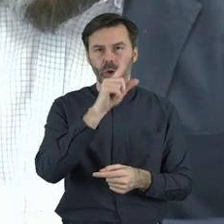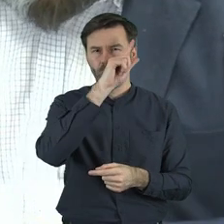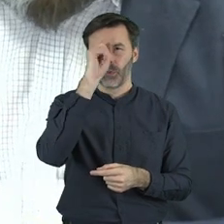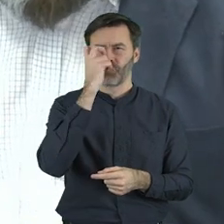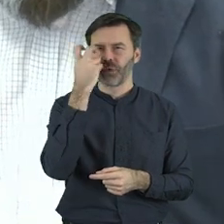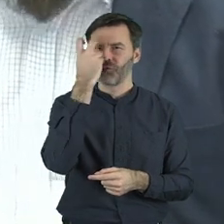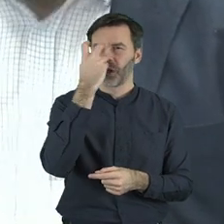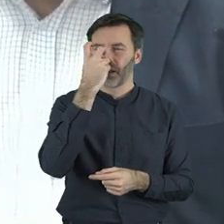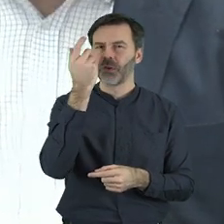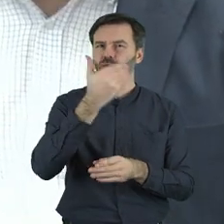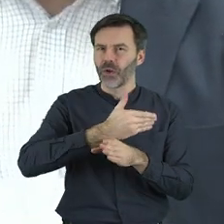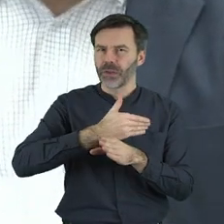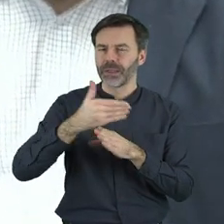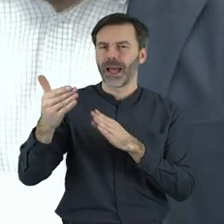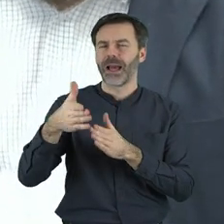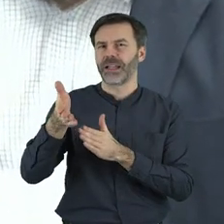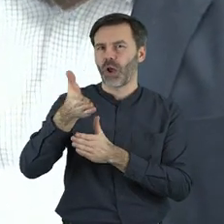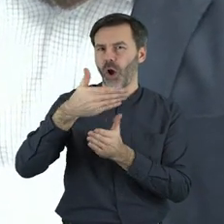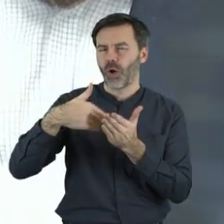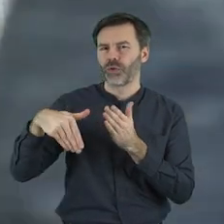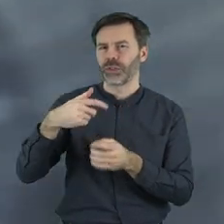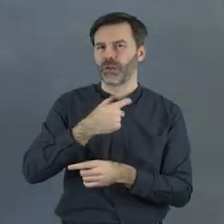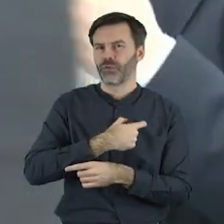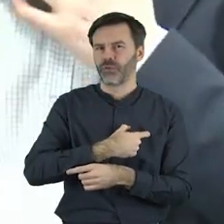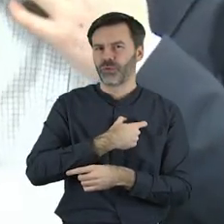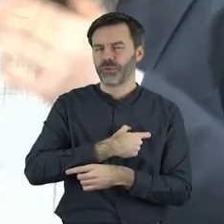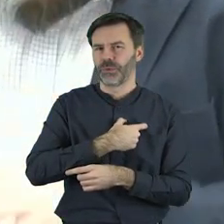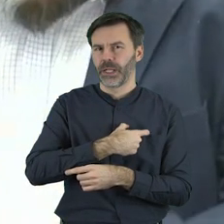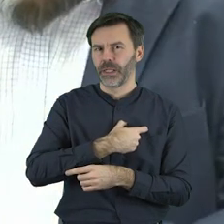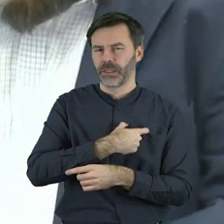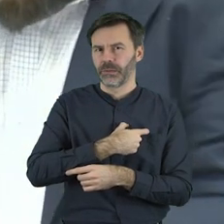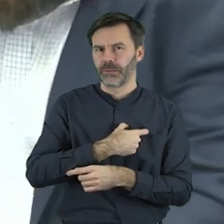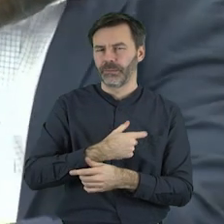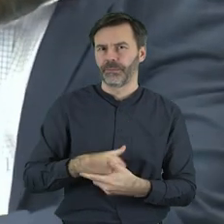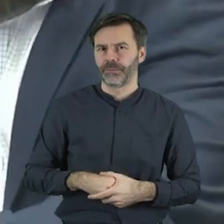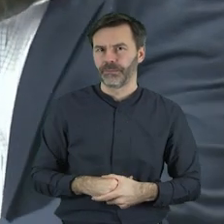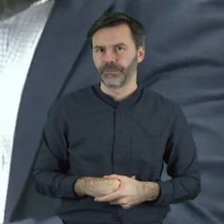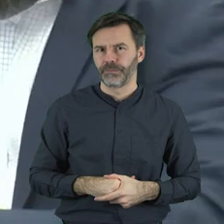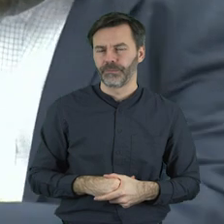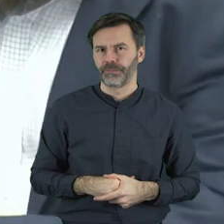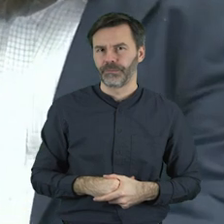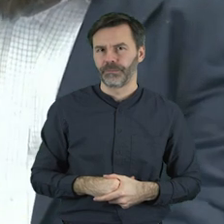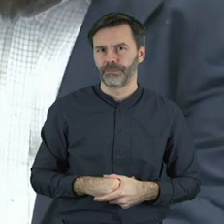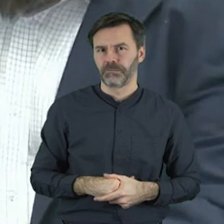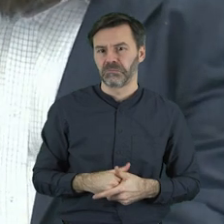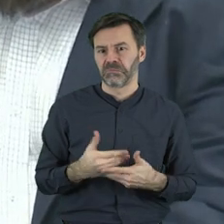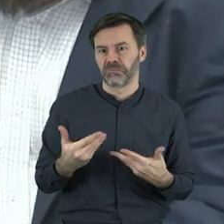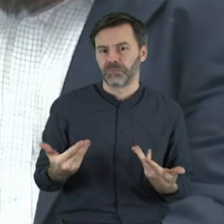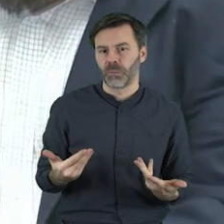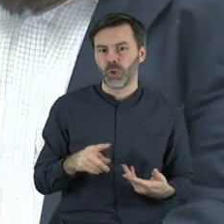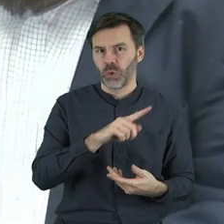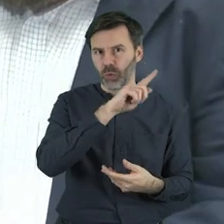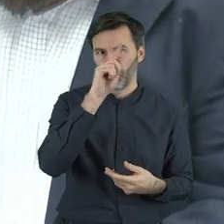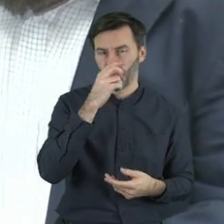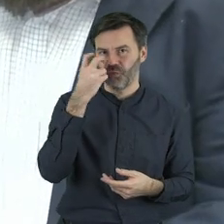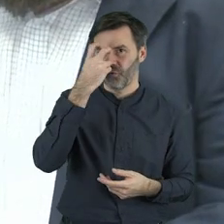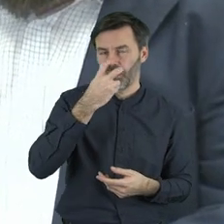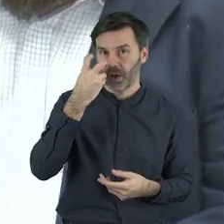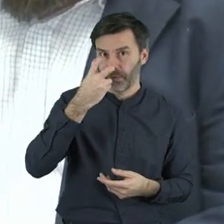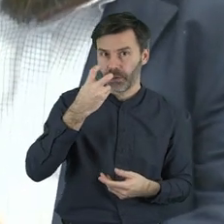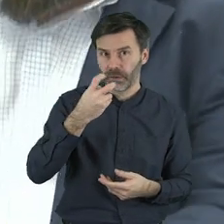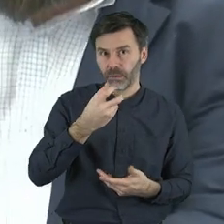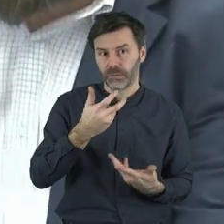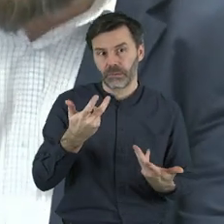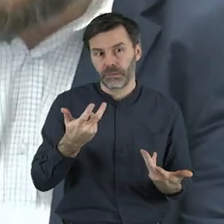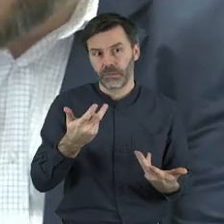sieradzkim szpitalu. To nie jest kwestia tego, czy będzie jedna firma, czy druga, czy szpital. Chodzi o